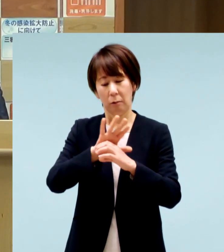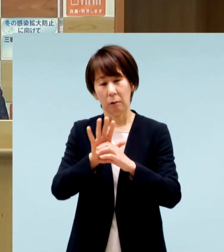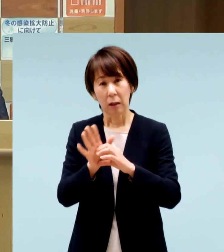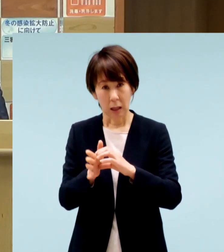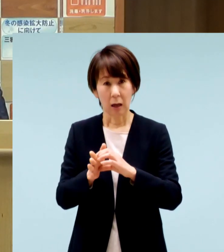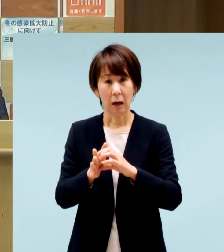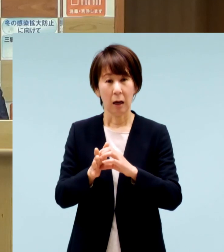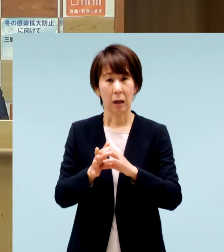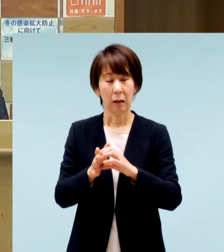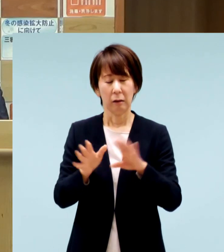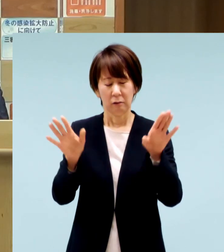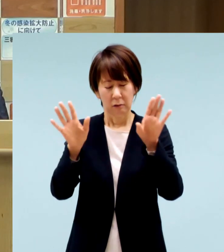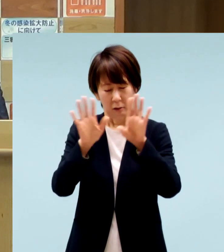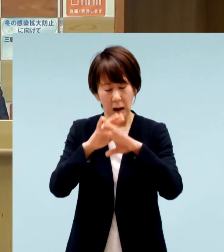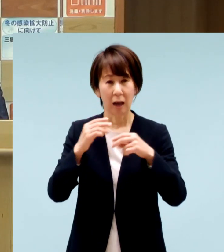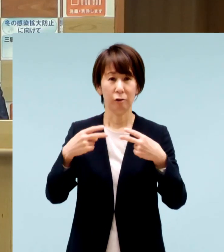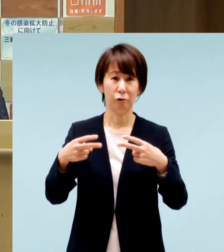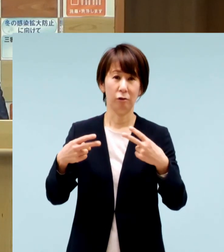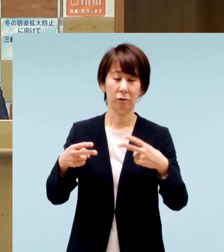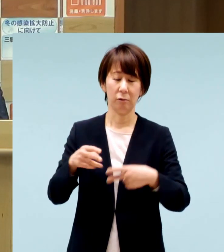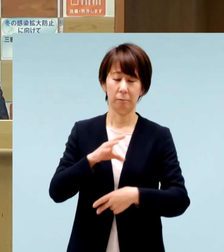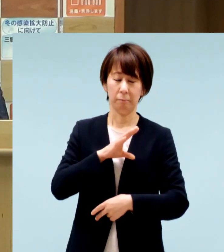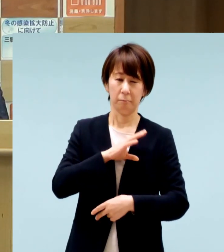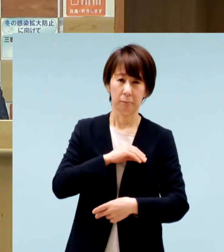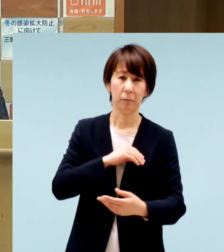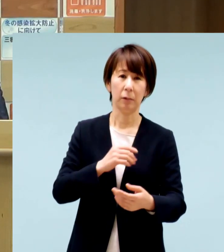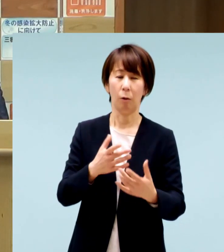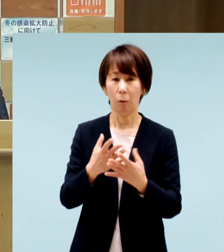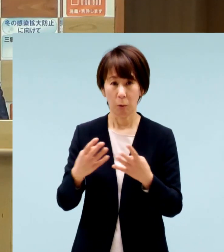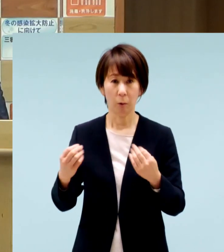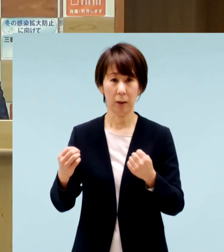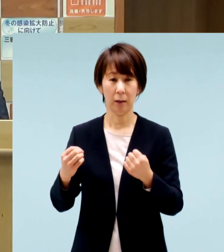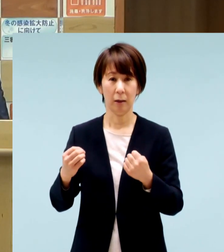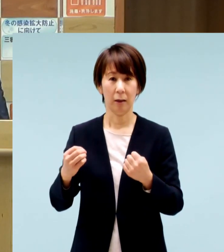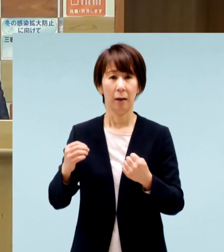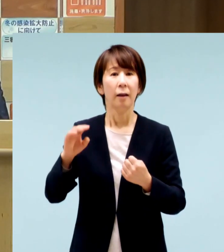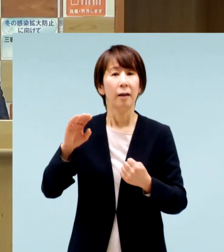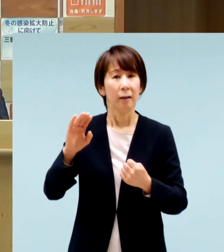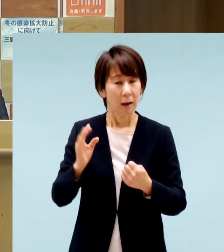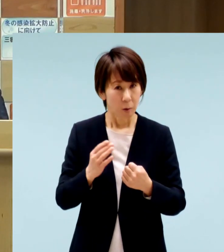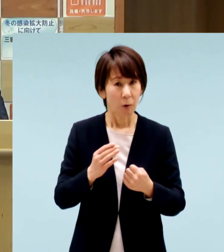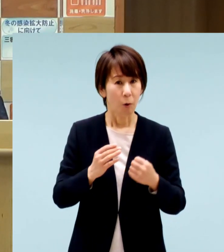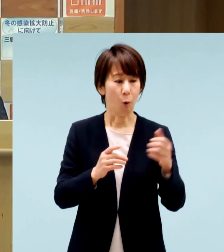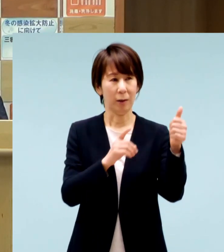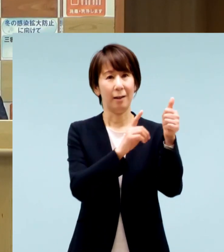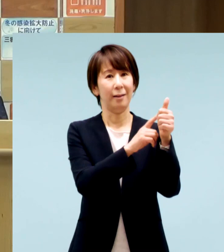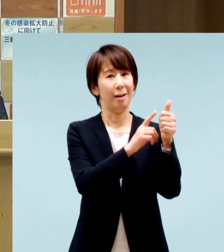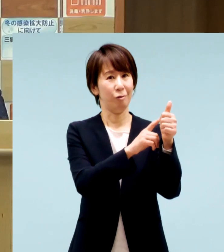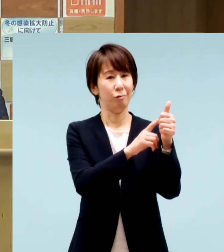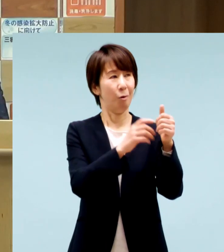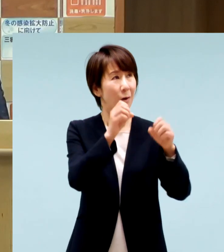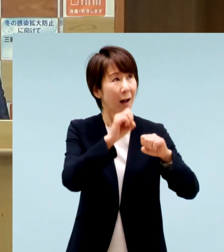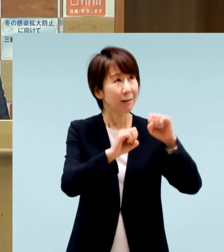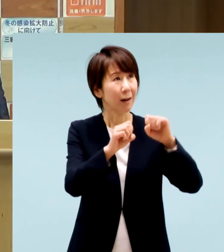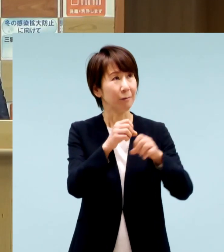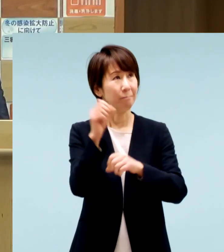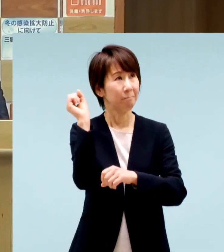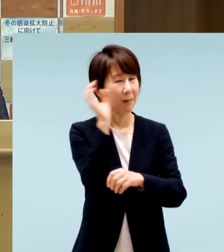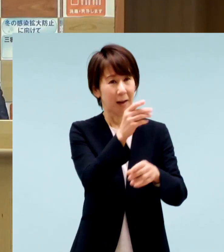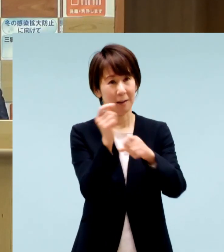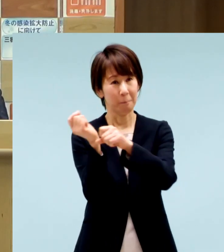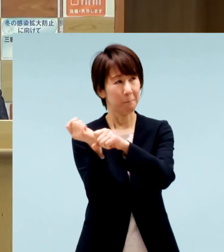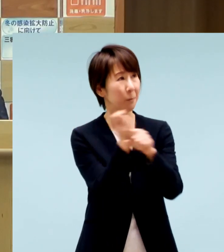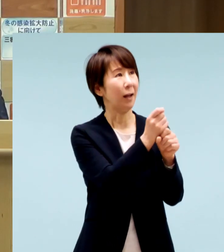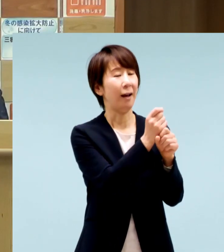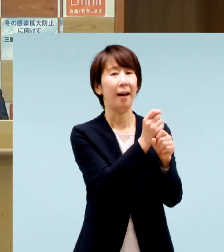ども、大谷選手が活躍することがですね、本当に明るい話題として皆さんに